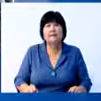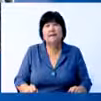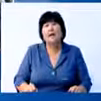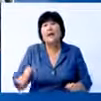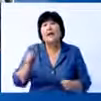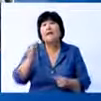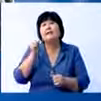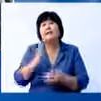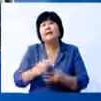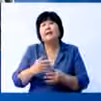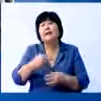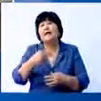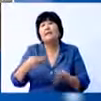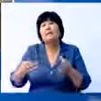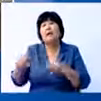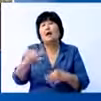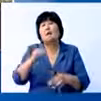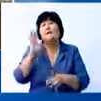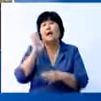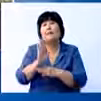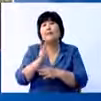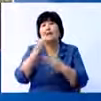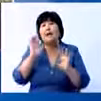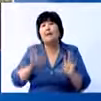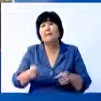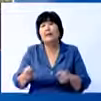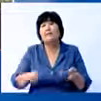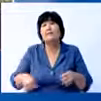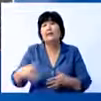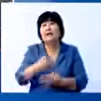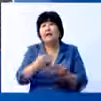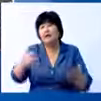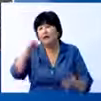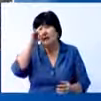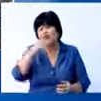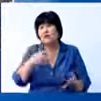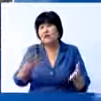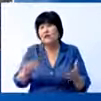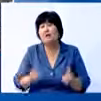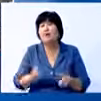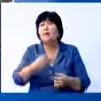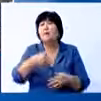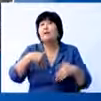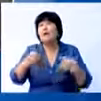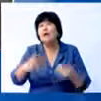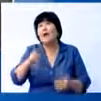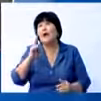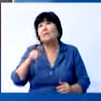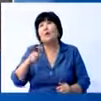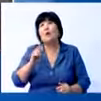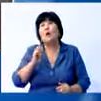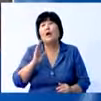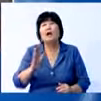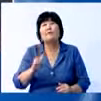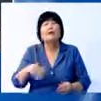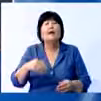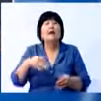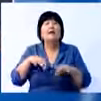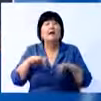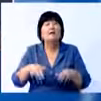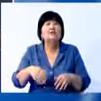Центральной темой обсуждения остается послание президента народу Казахстана с одобрением воспринято предложенное Касым-Жомартом Токаевым